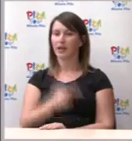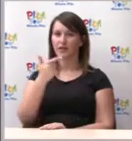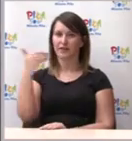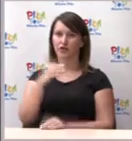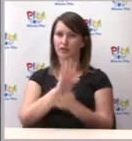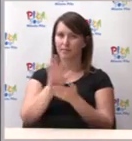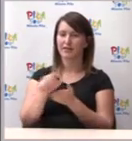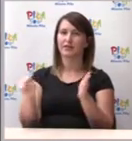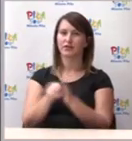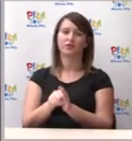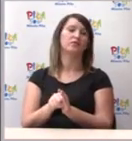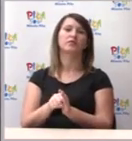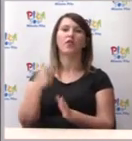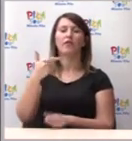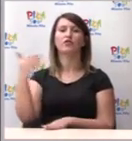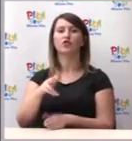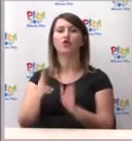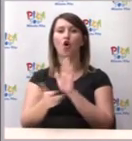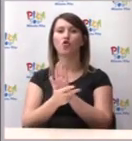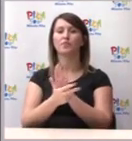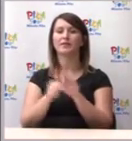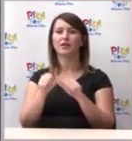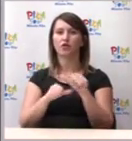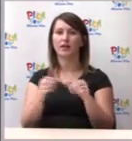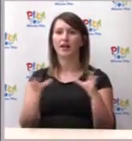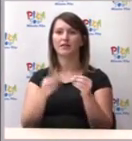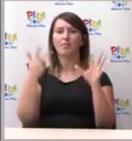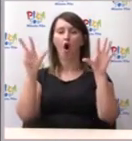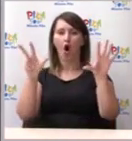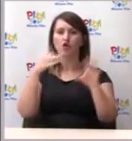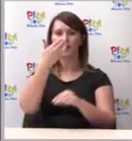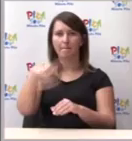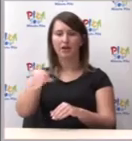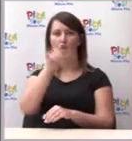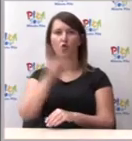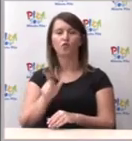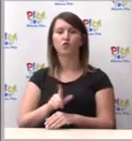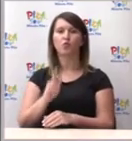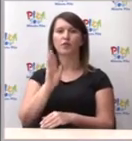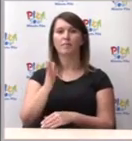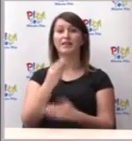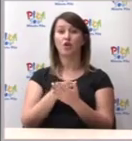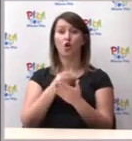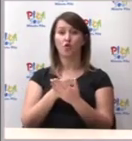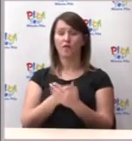8 milionów złotych, więc myślę, że jest to wystarczająca kwota.